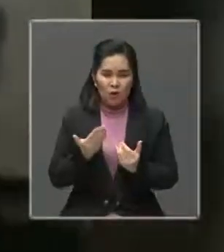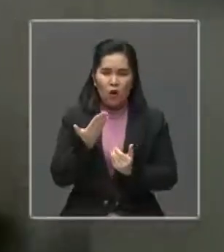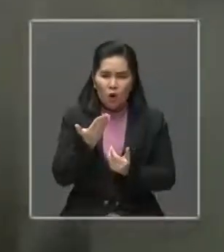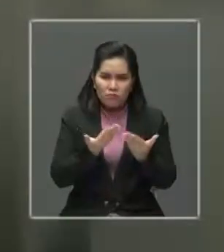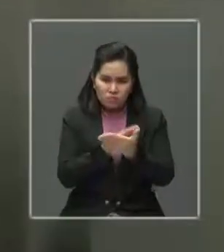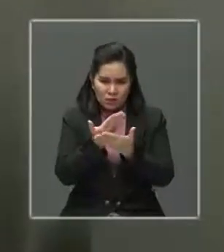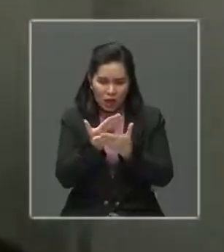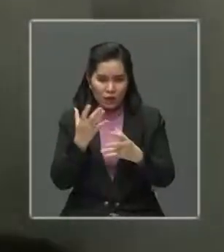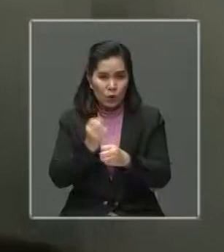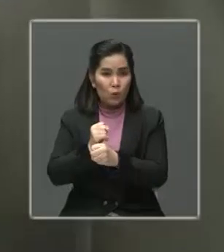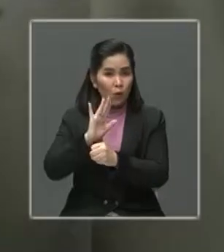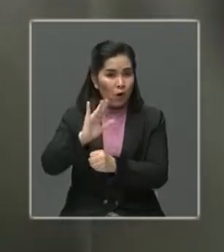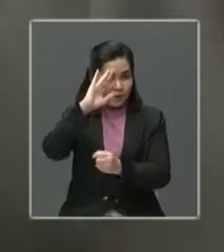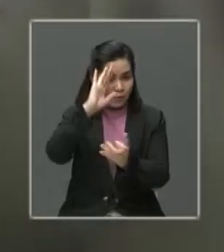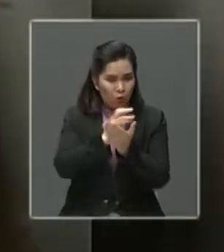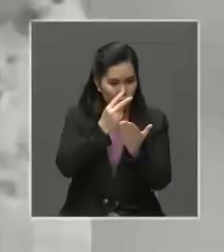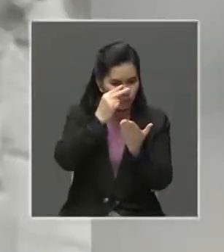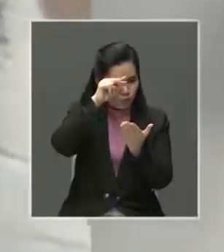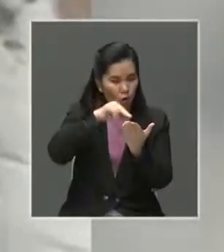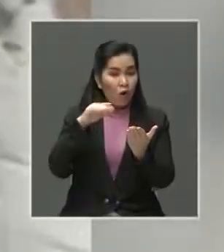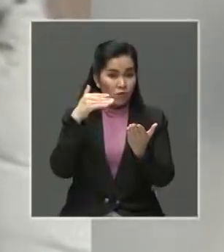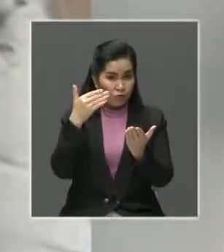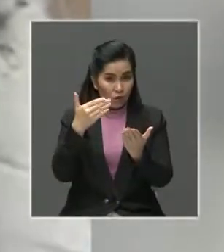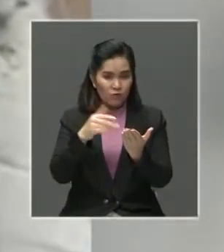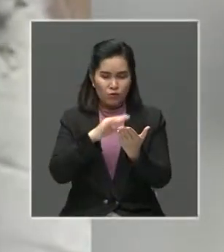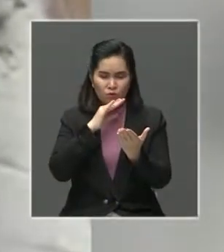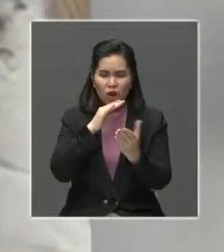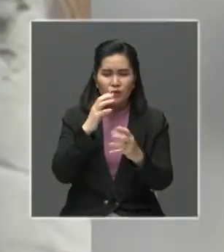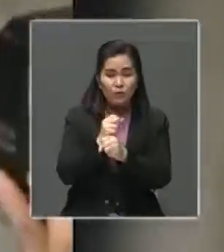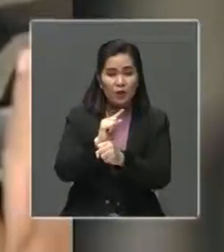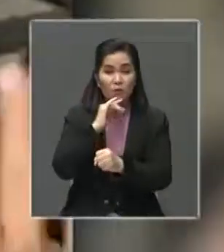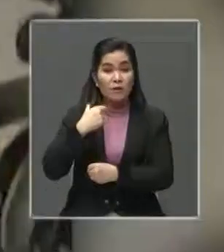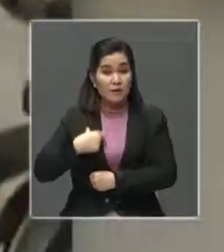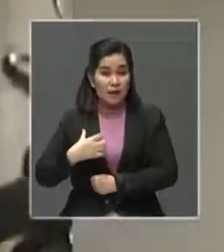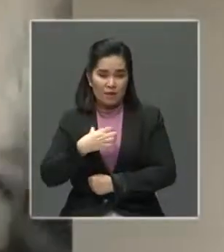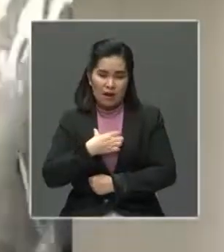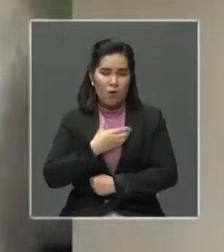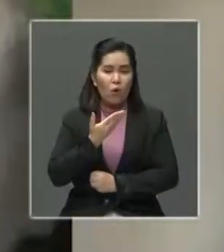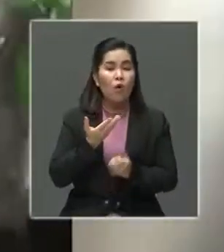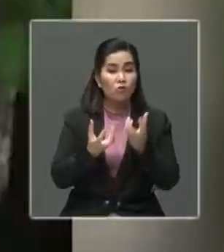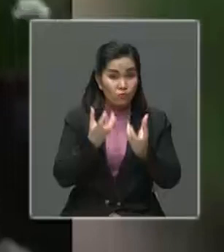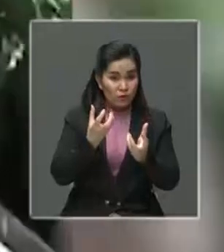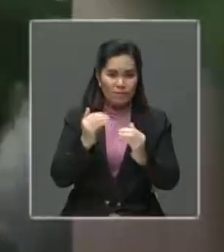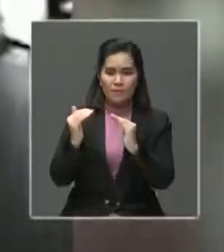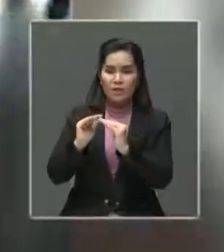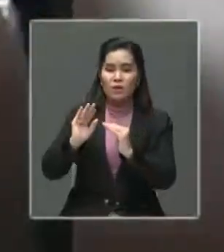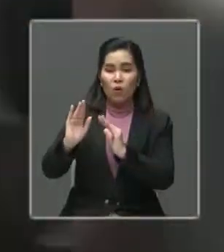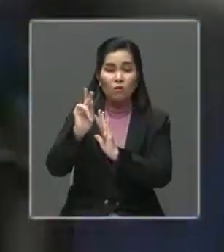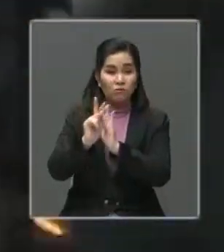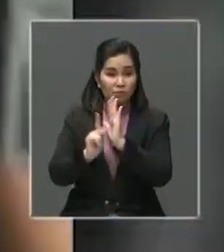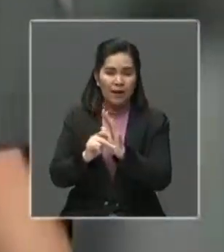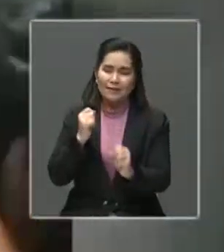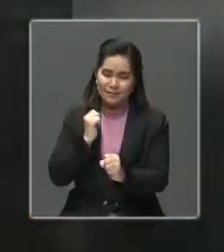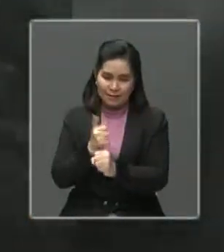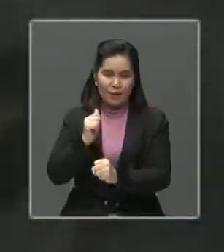ำนวนที่ได้มาก่อนว่าเป็นอย่างไรหากทนายความของผู้ต้องหาอยากจะร้องขอความเป็นธรรมก็เป็นสิทธิ์ตามกฎหมายที่สาม